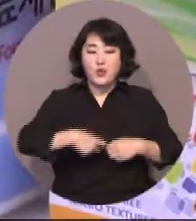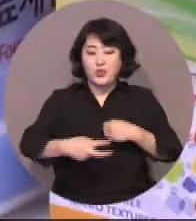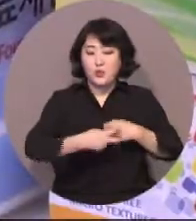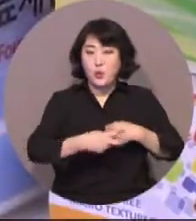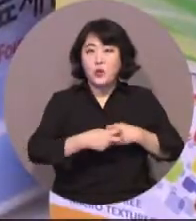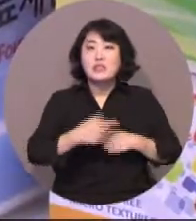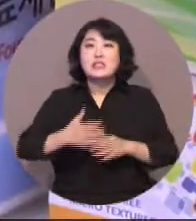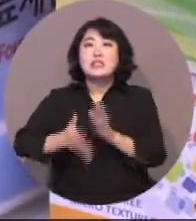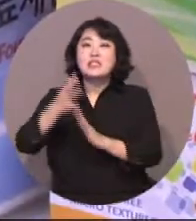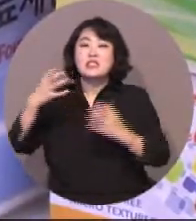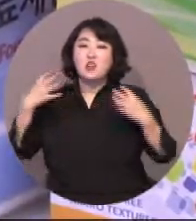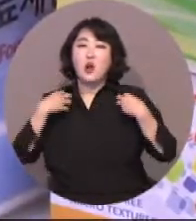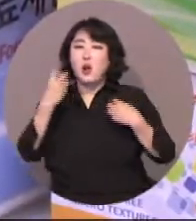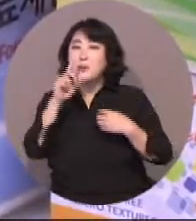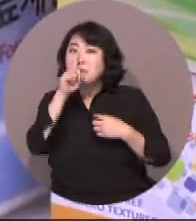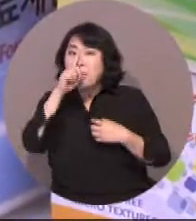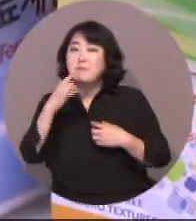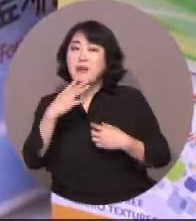만 유지할 방침입니다